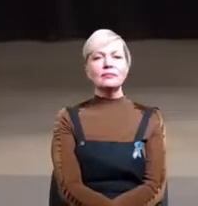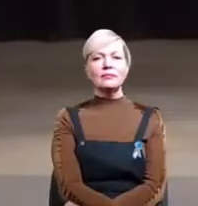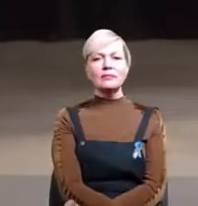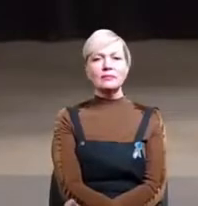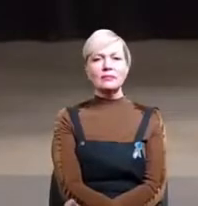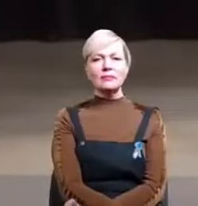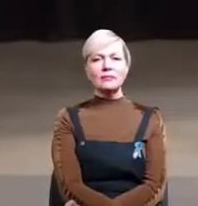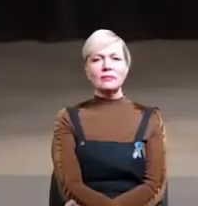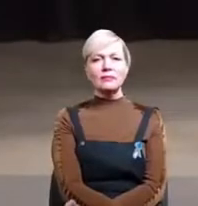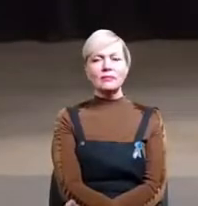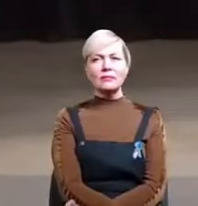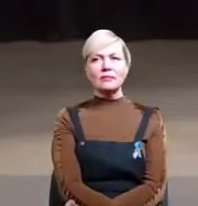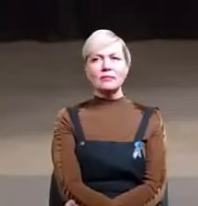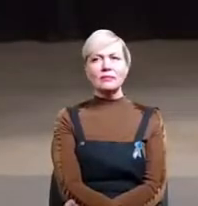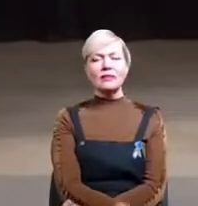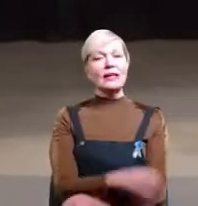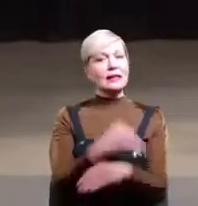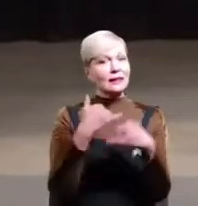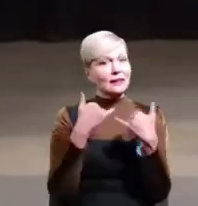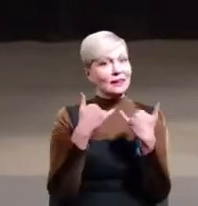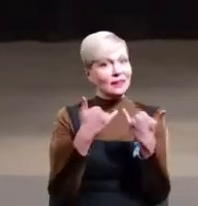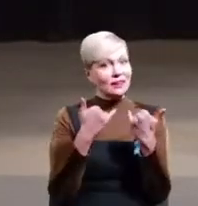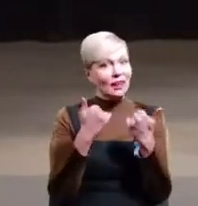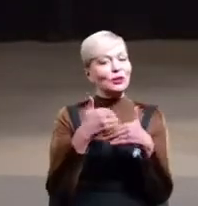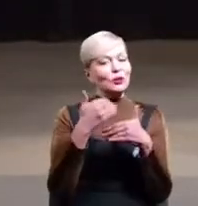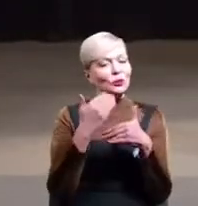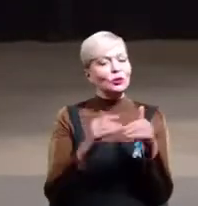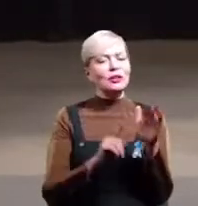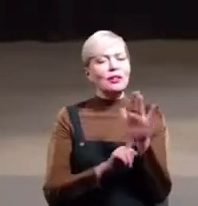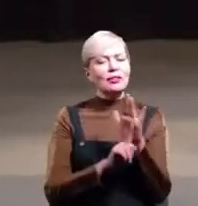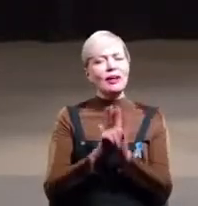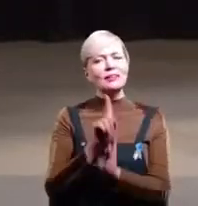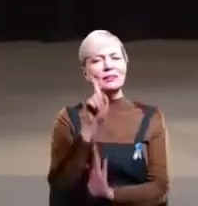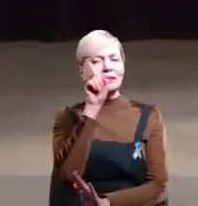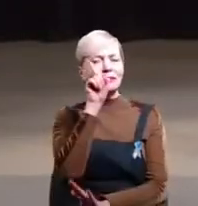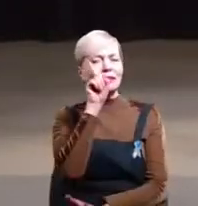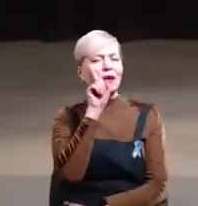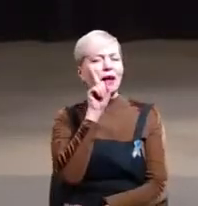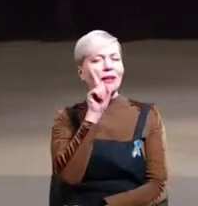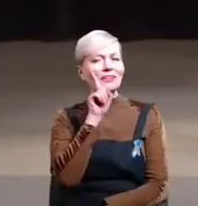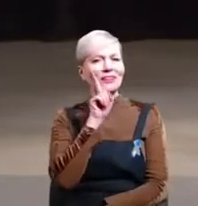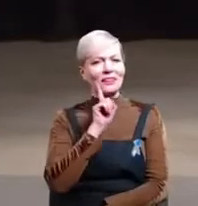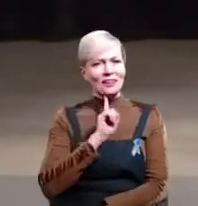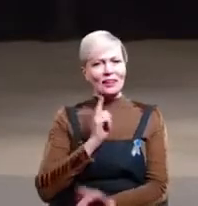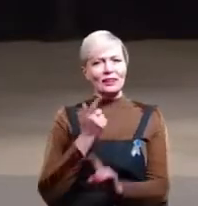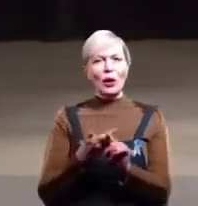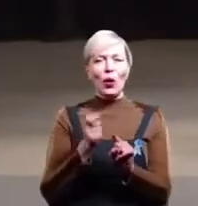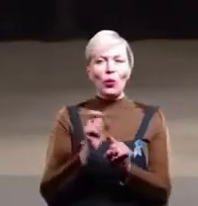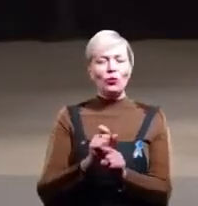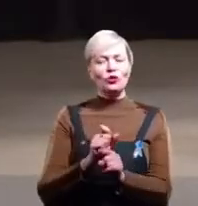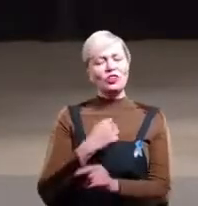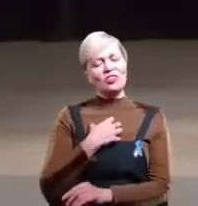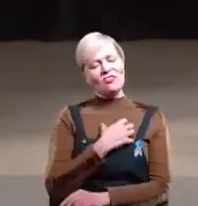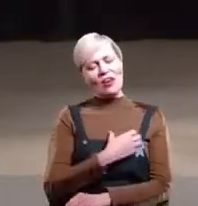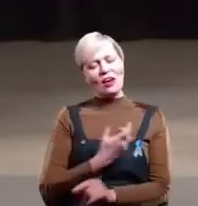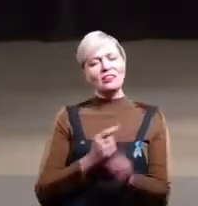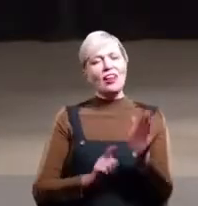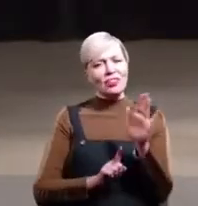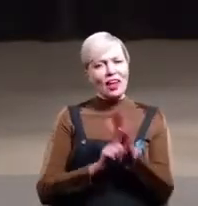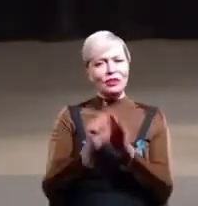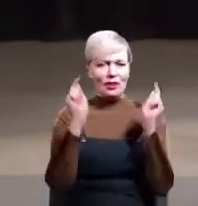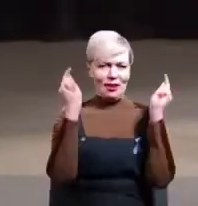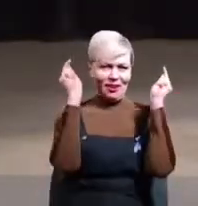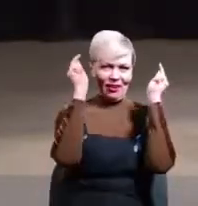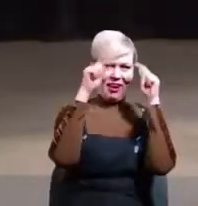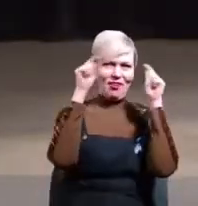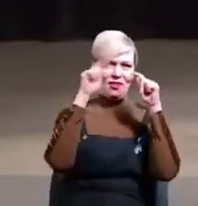Вот вы сейчас начали наслаждаться, и это очень важно. Начали кайфовать, и да,